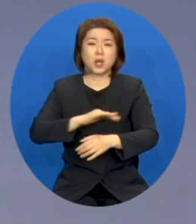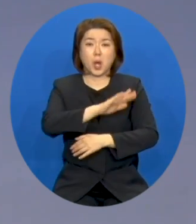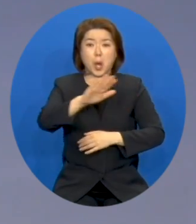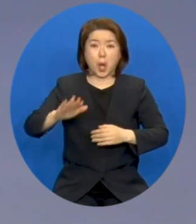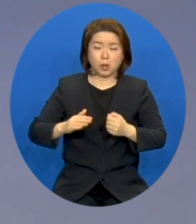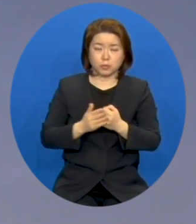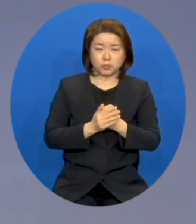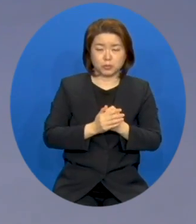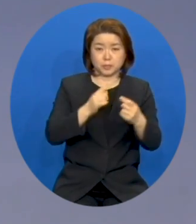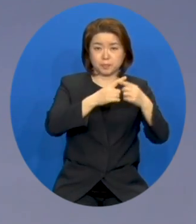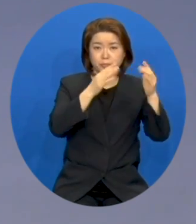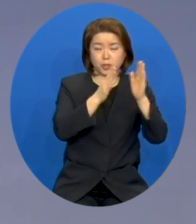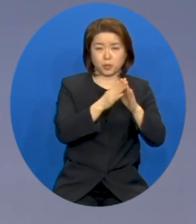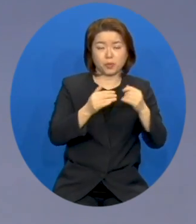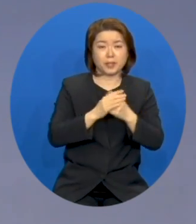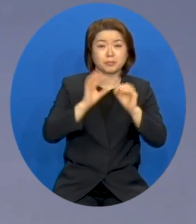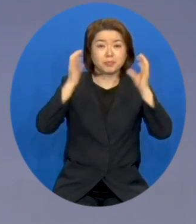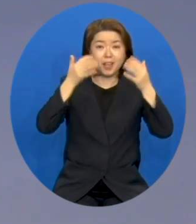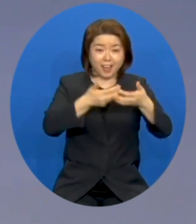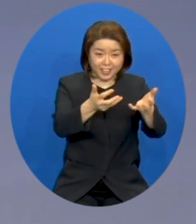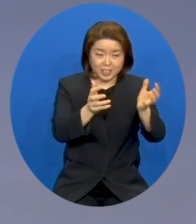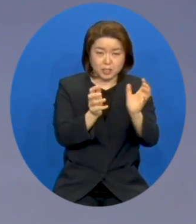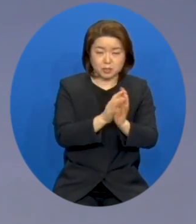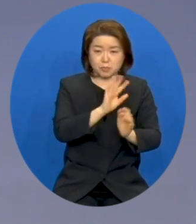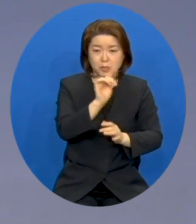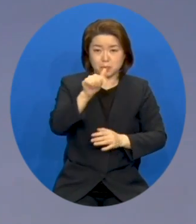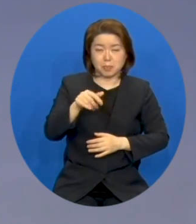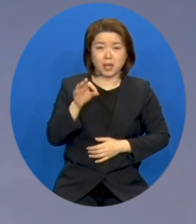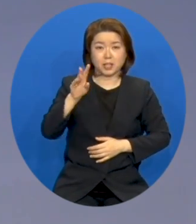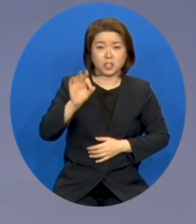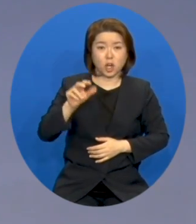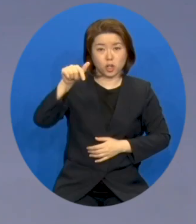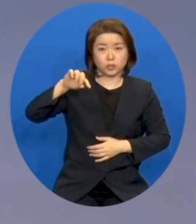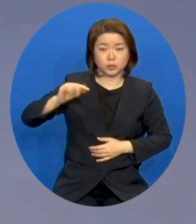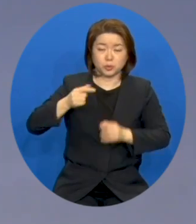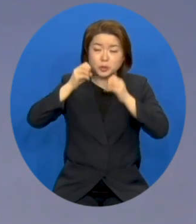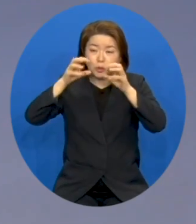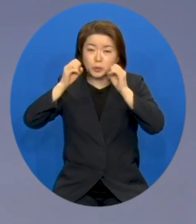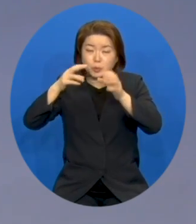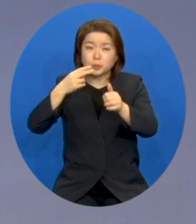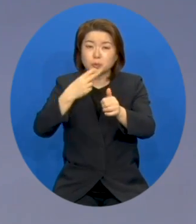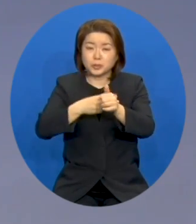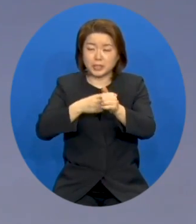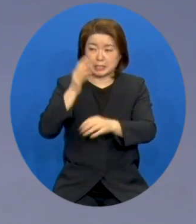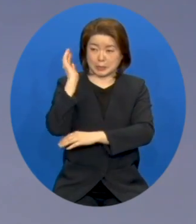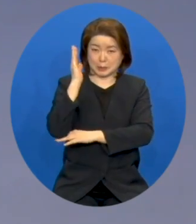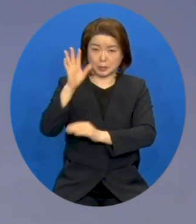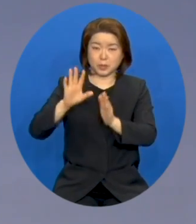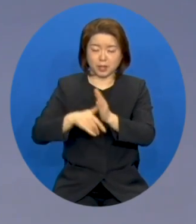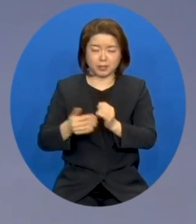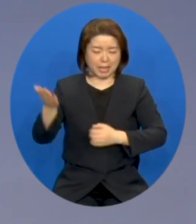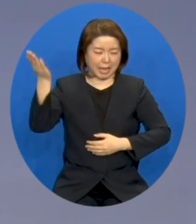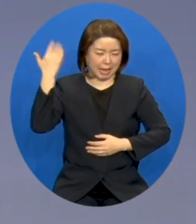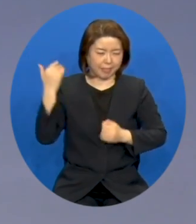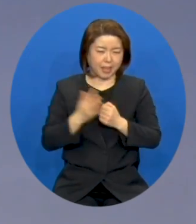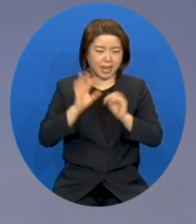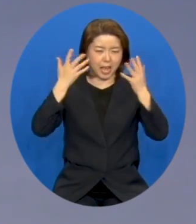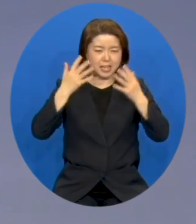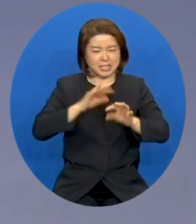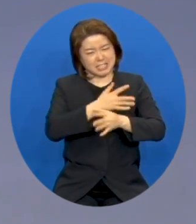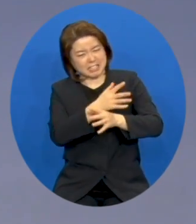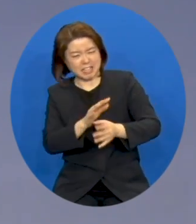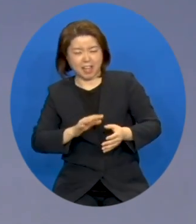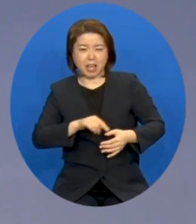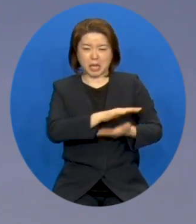유년부 박영균 전도사님 한번 설교할 때 아이들이 그렇게 떠들고 장난치고 그렇게